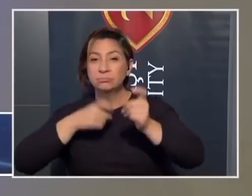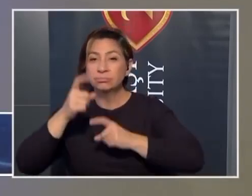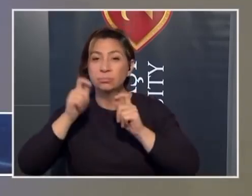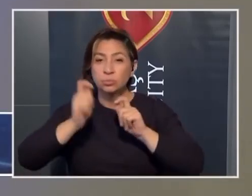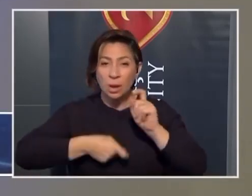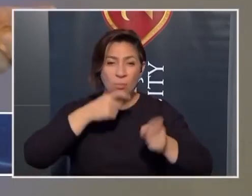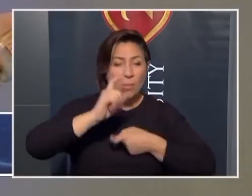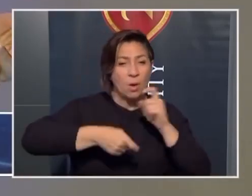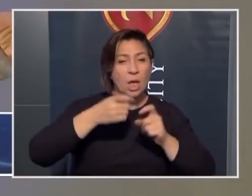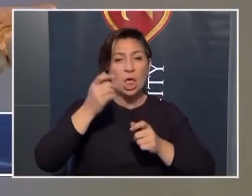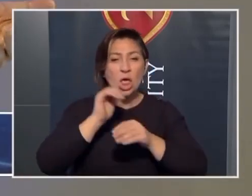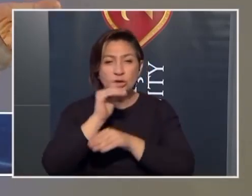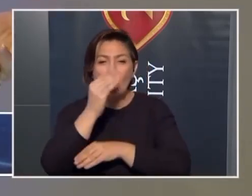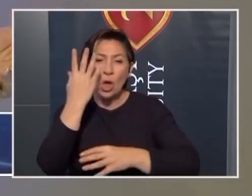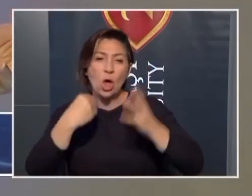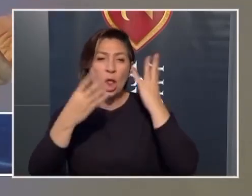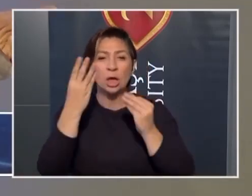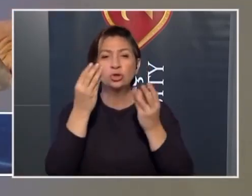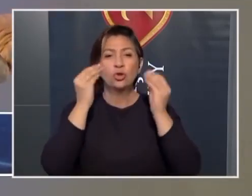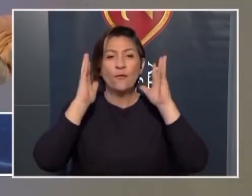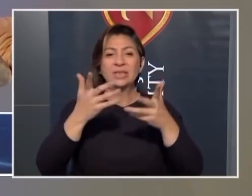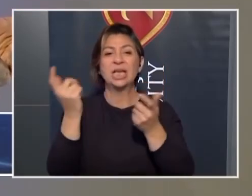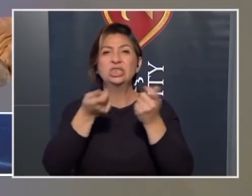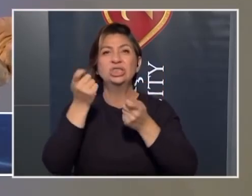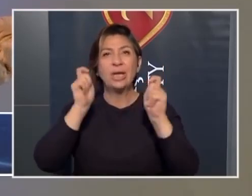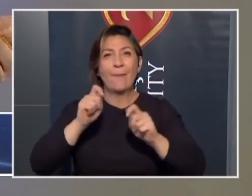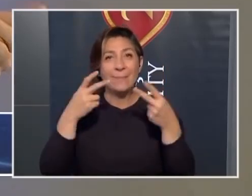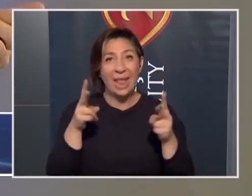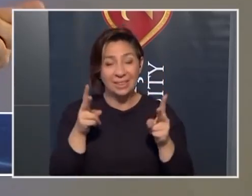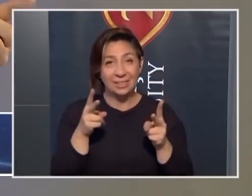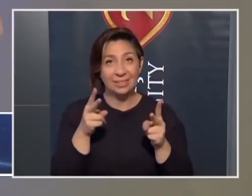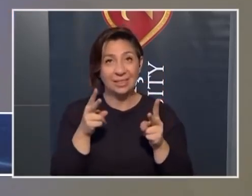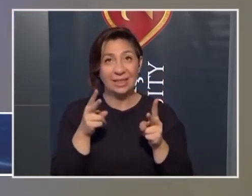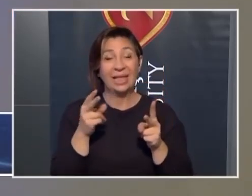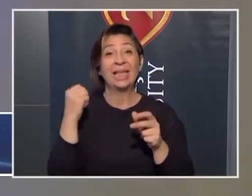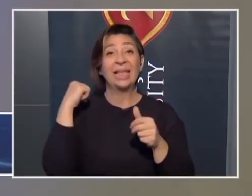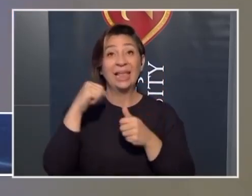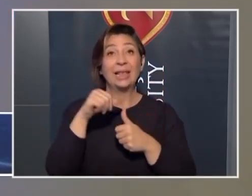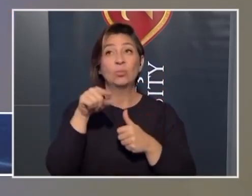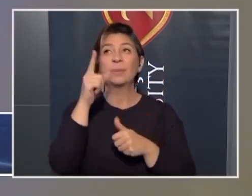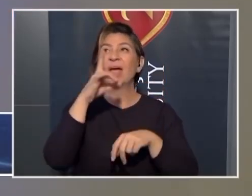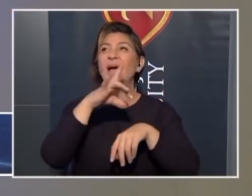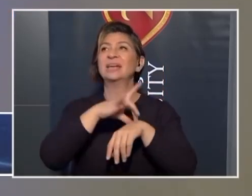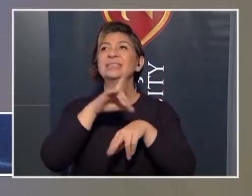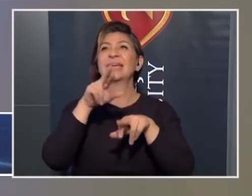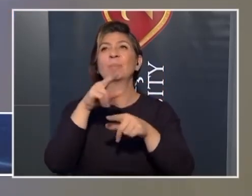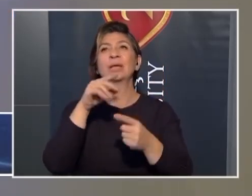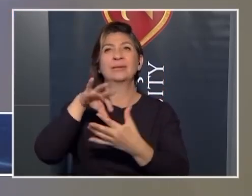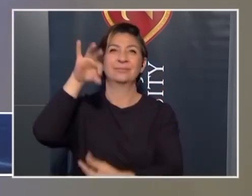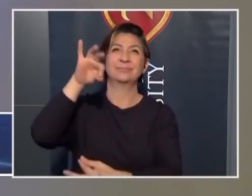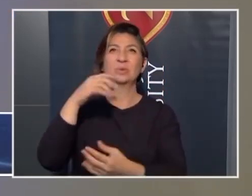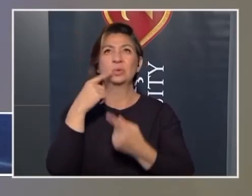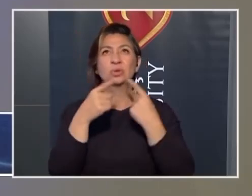yaparak, yaşayarak öğrenen, çoklu işlemler yapabilen, yine burada sanki bir hastadan söz eder gibi söz